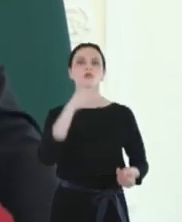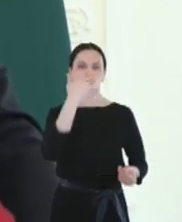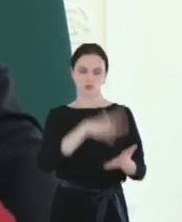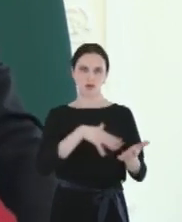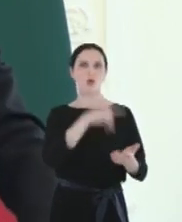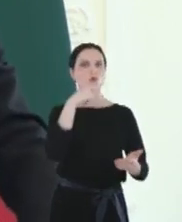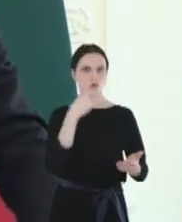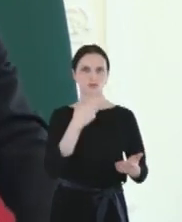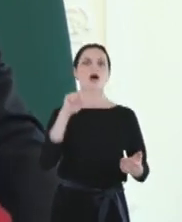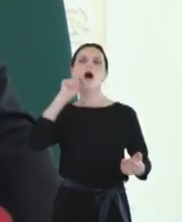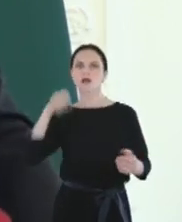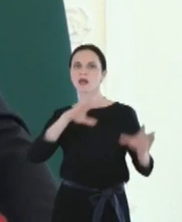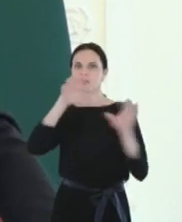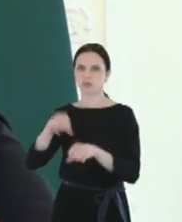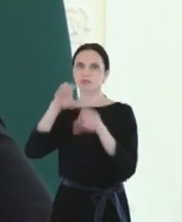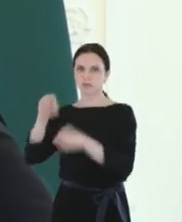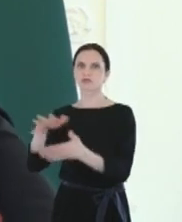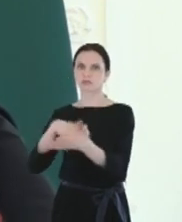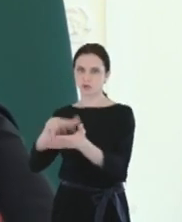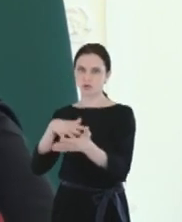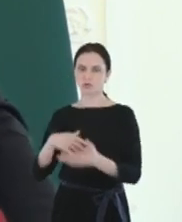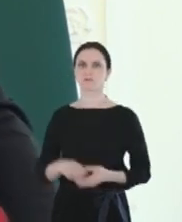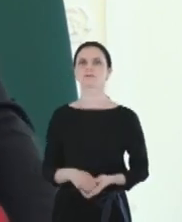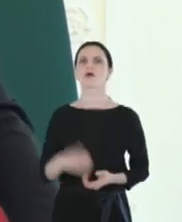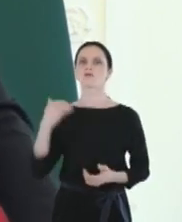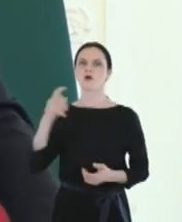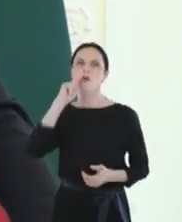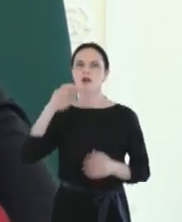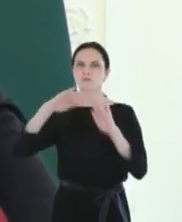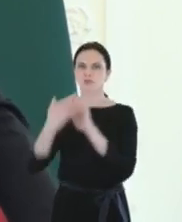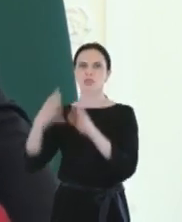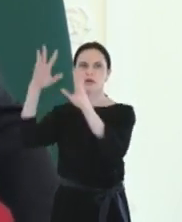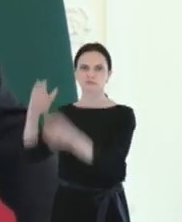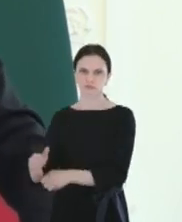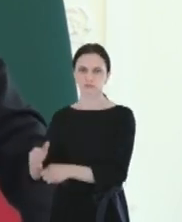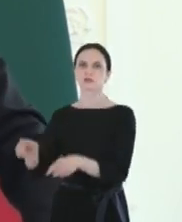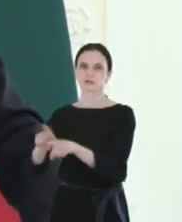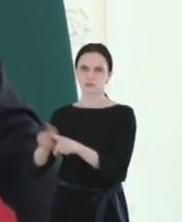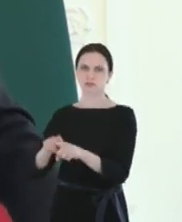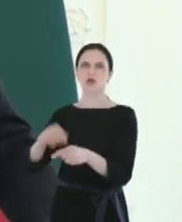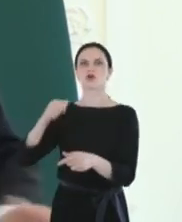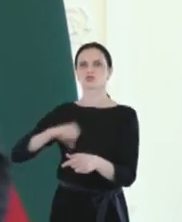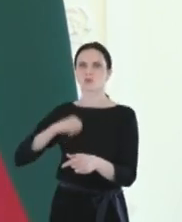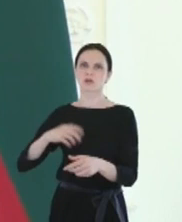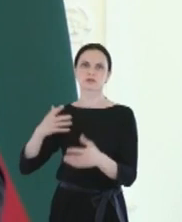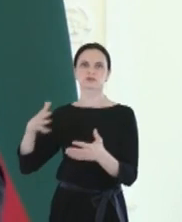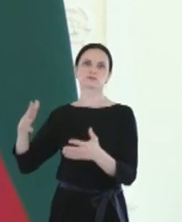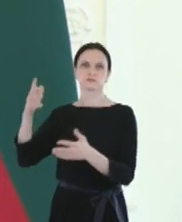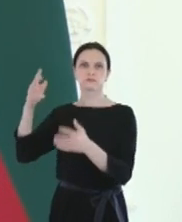režimas finansuoja negailestingą Ukrainos miestų naikinimą ir atakas prieš taikius